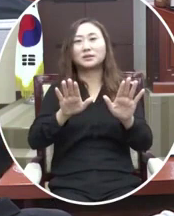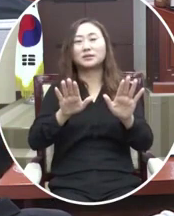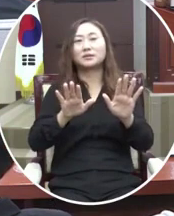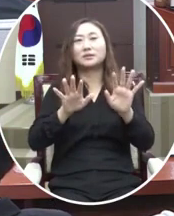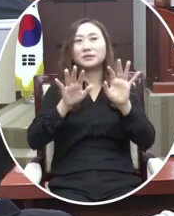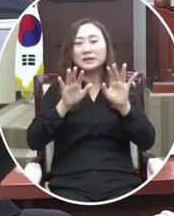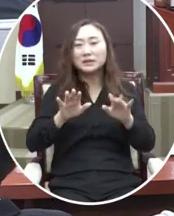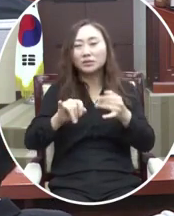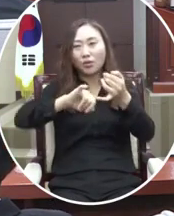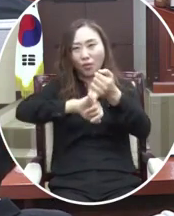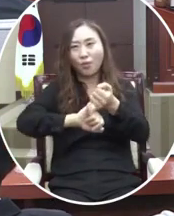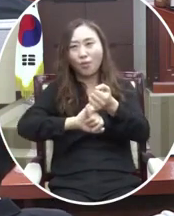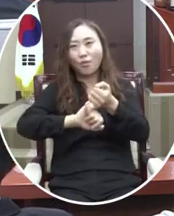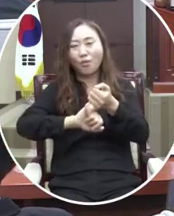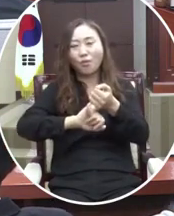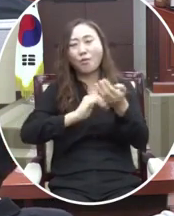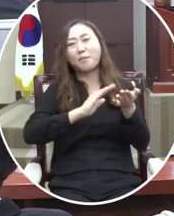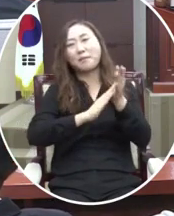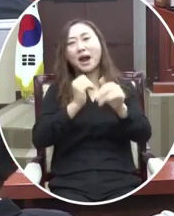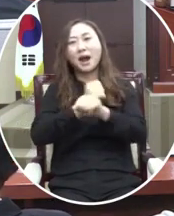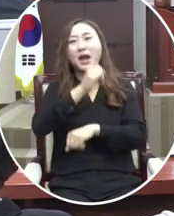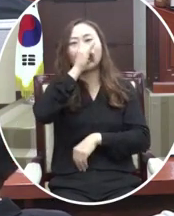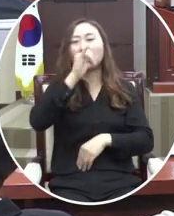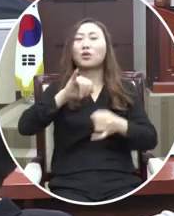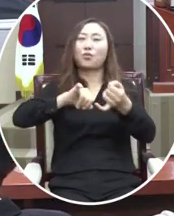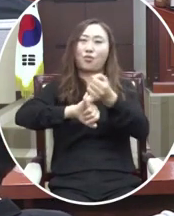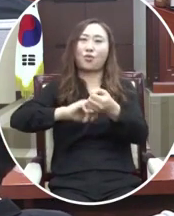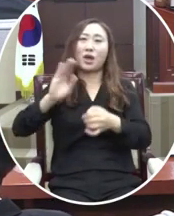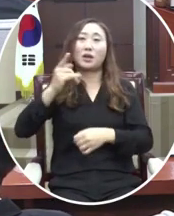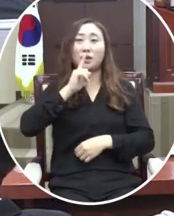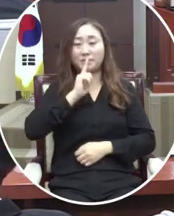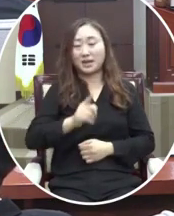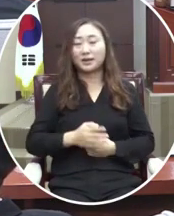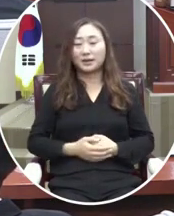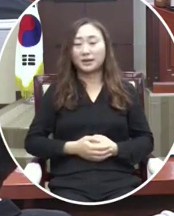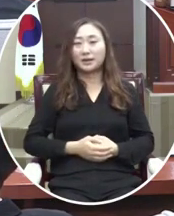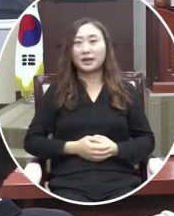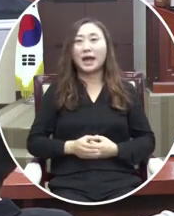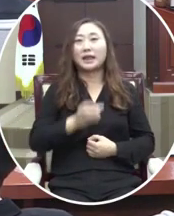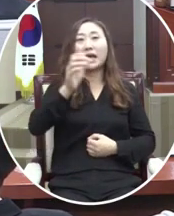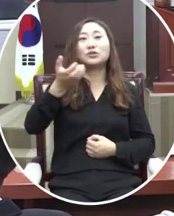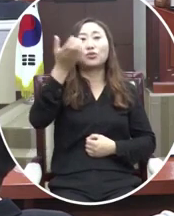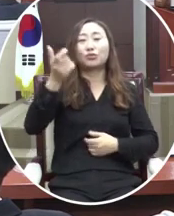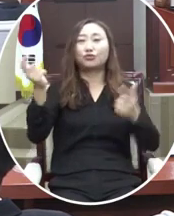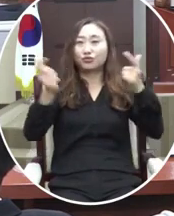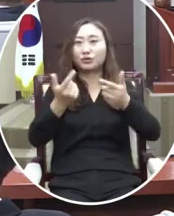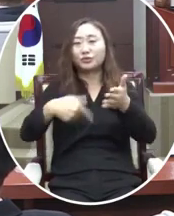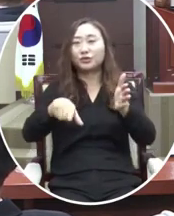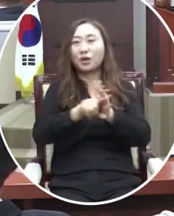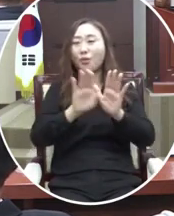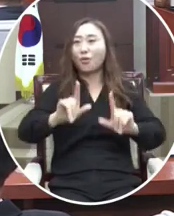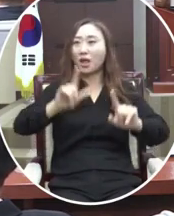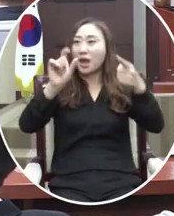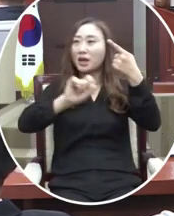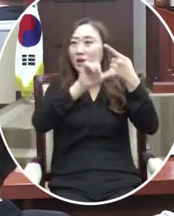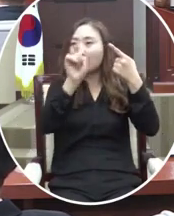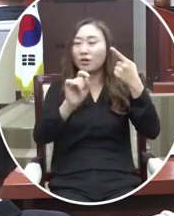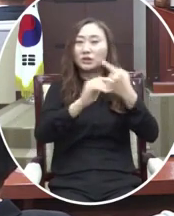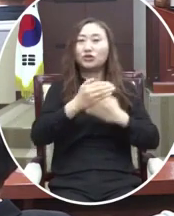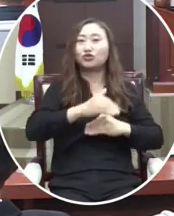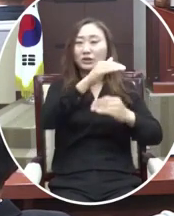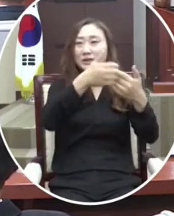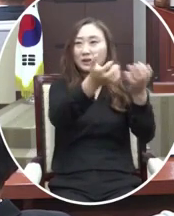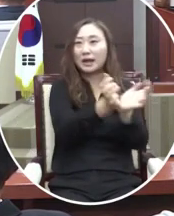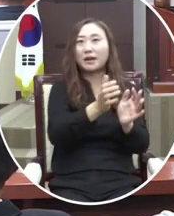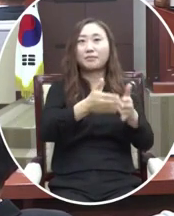있는 우리 세대가 반드시 대전환을 이뤄내야 하는 필수 과제입니다 탄소 중립 도시를 위해 올해 1월 탄소 중립